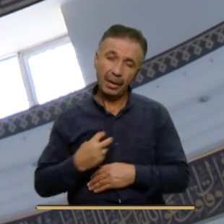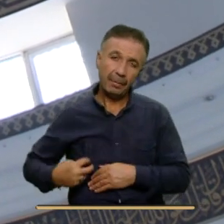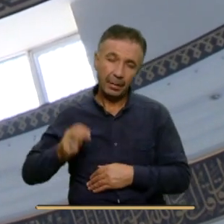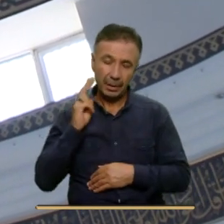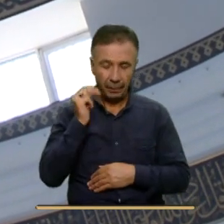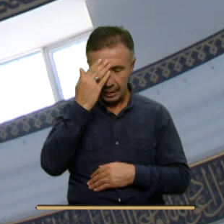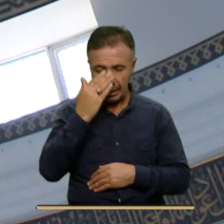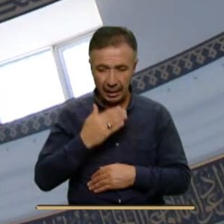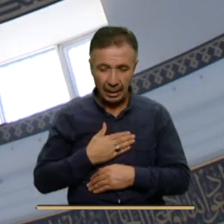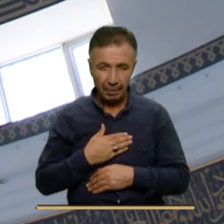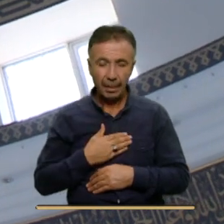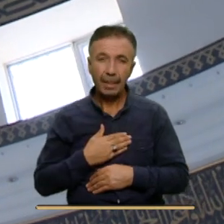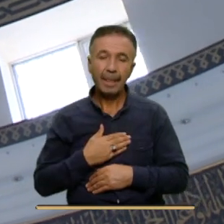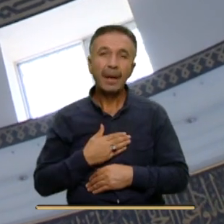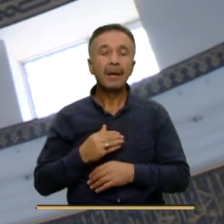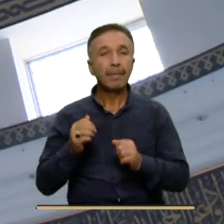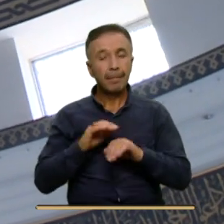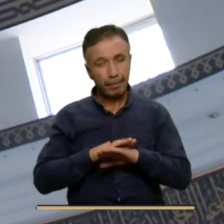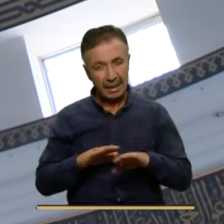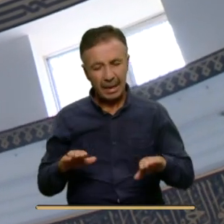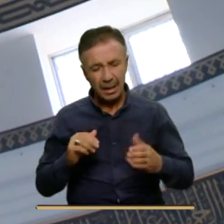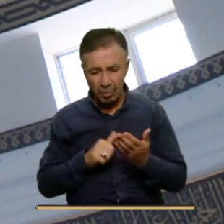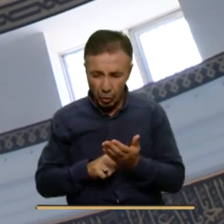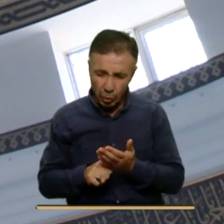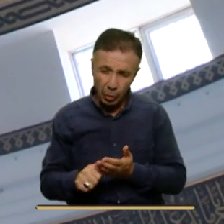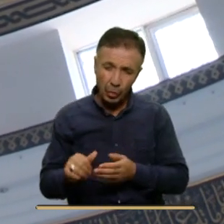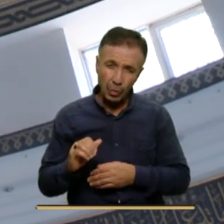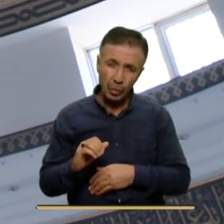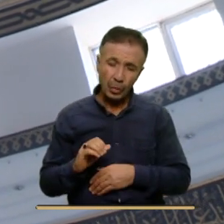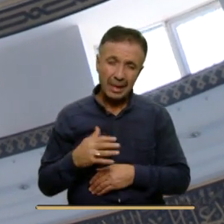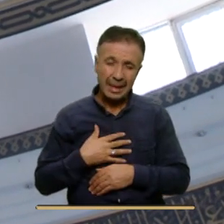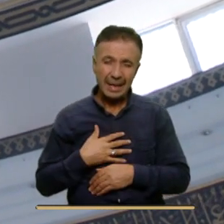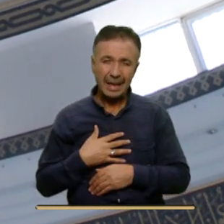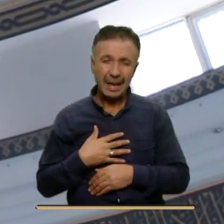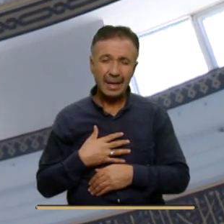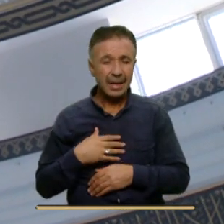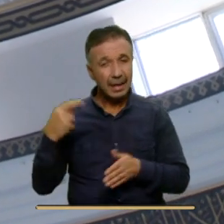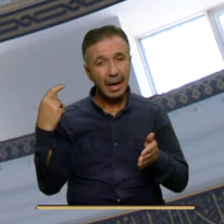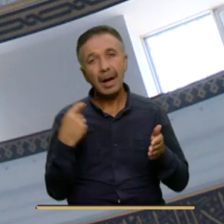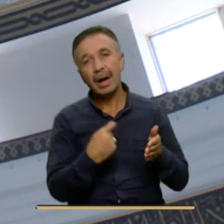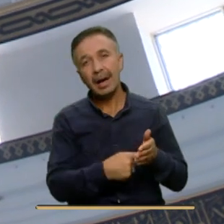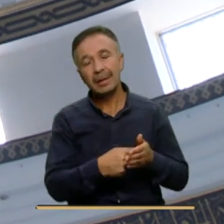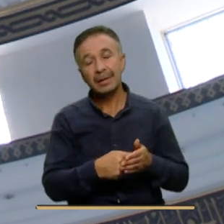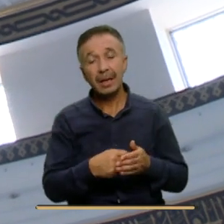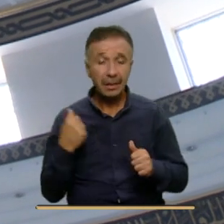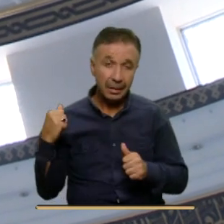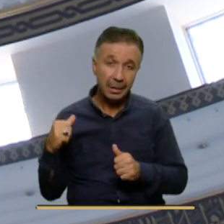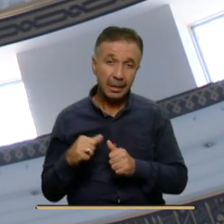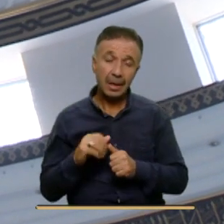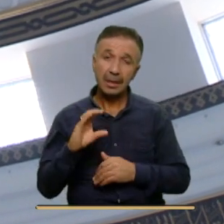ve sellem Efendimizle biten bütün dinlerin temel adı da yine İslam'dır.